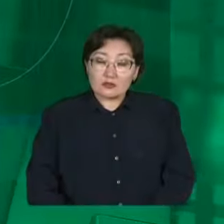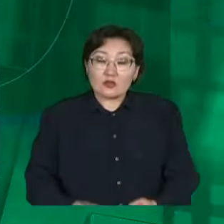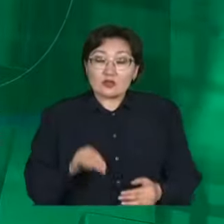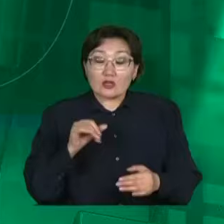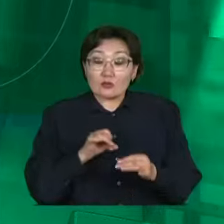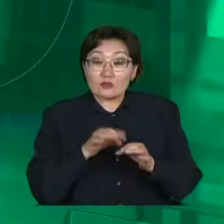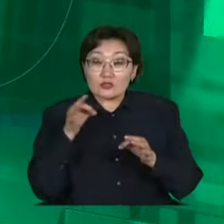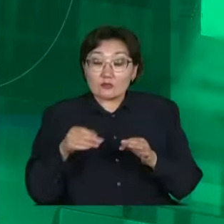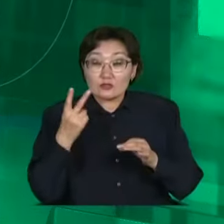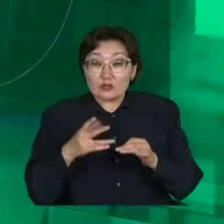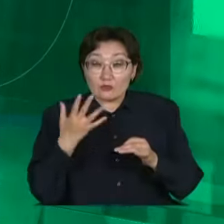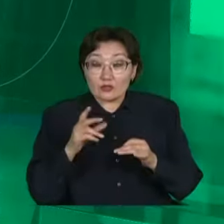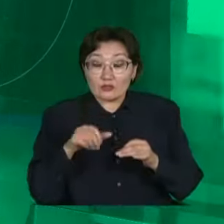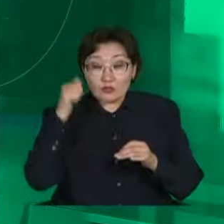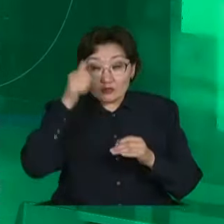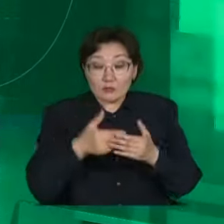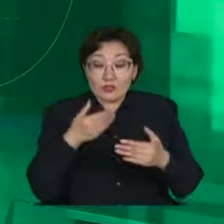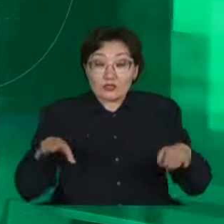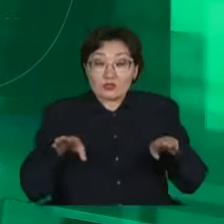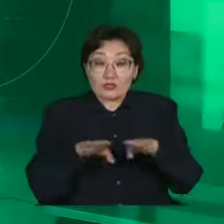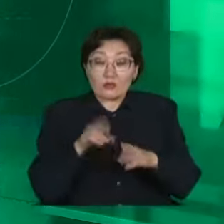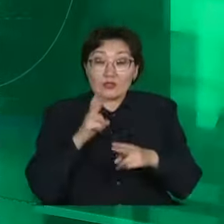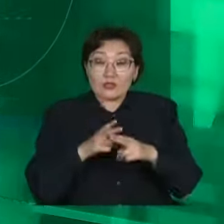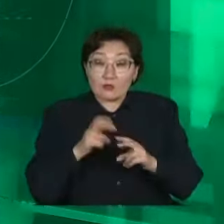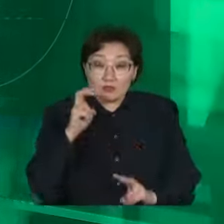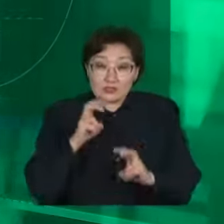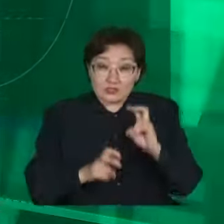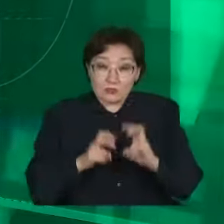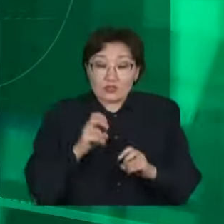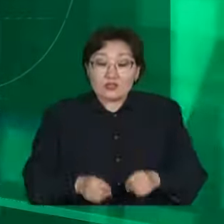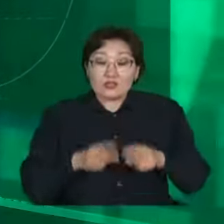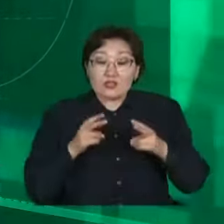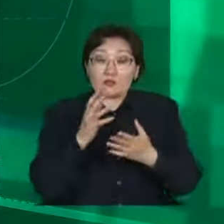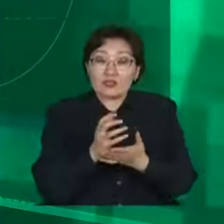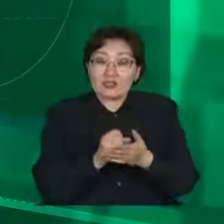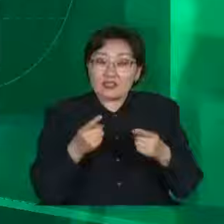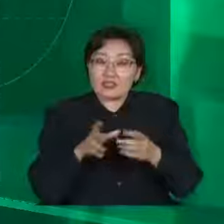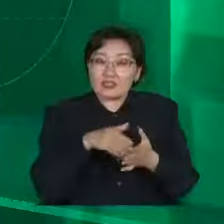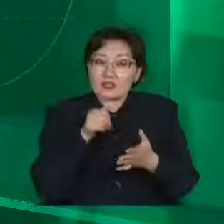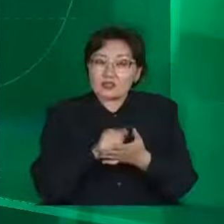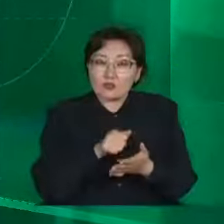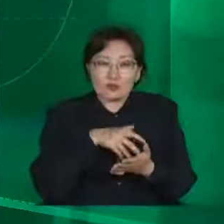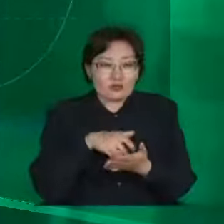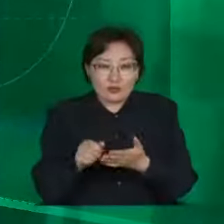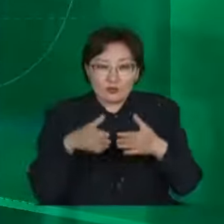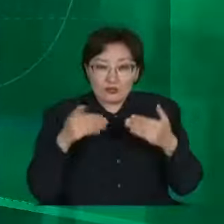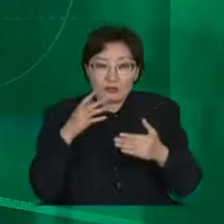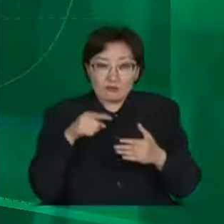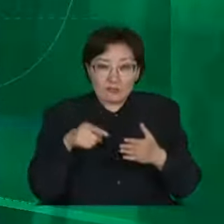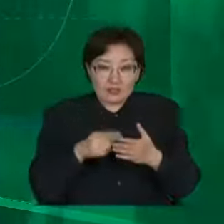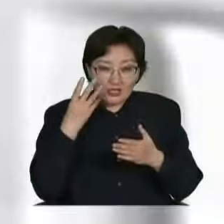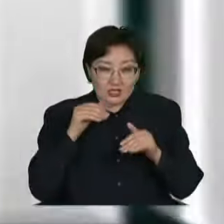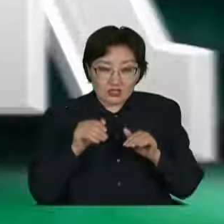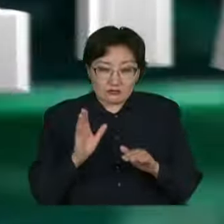Жетісу облысында 25 жыл бұрын жабылған металлургия комбинатының зиянды қоймасы неге әлі жойылмаған? Мәселе қашан